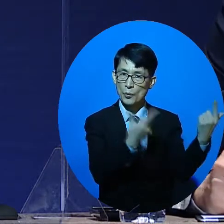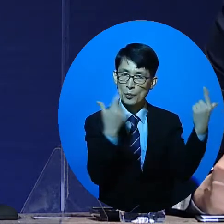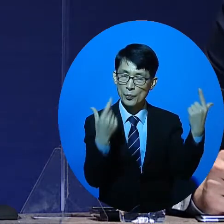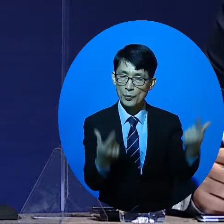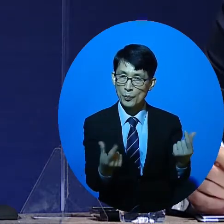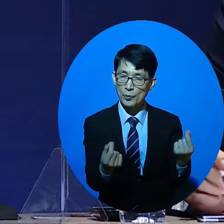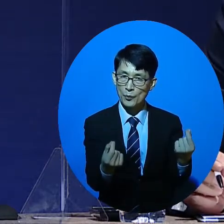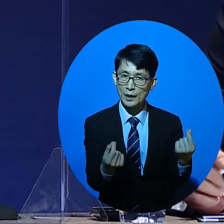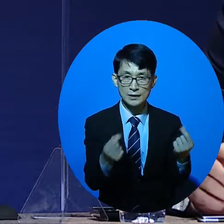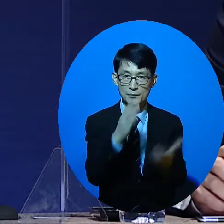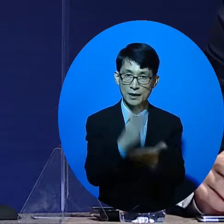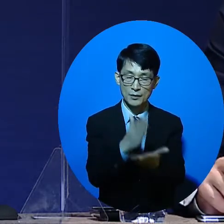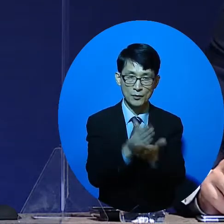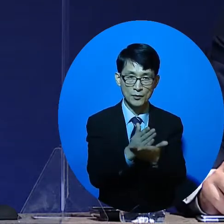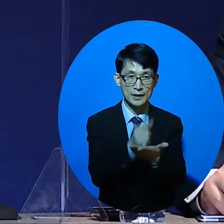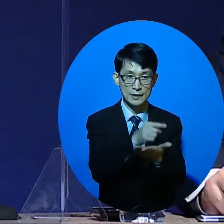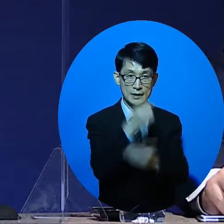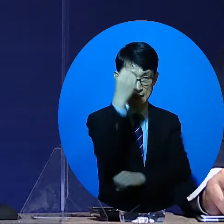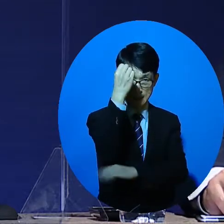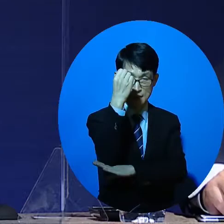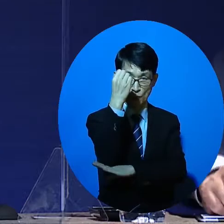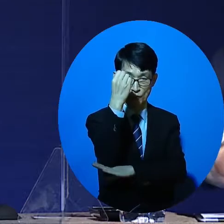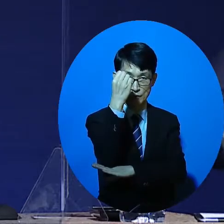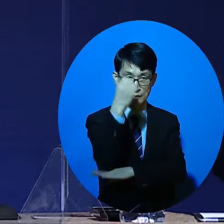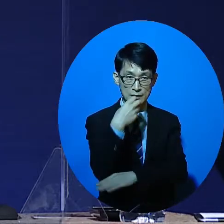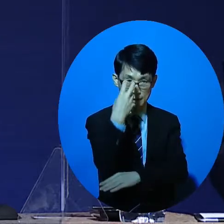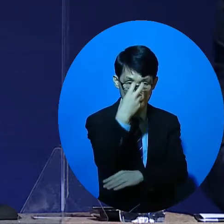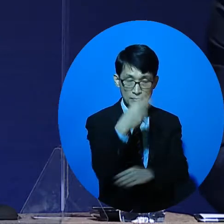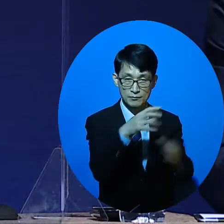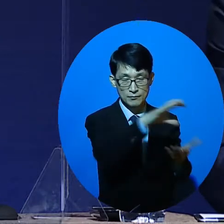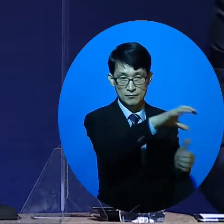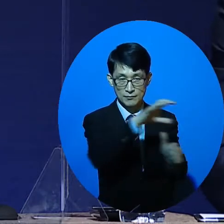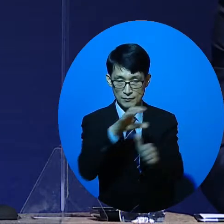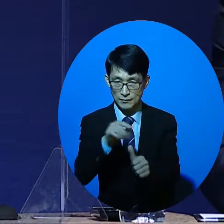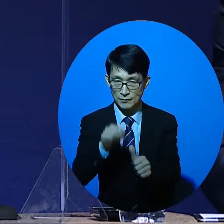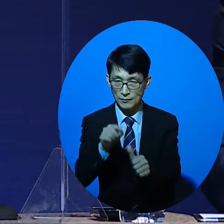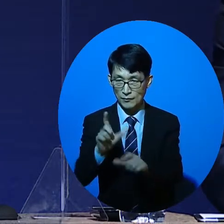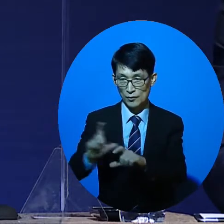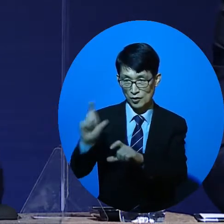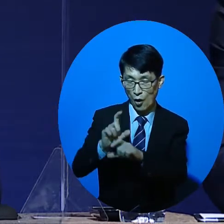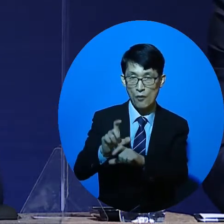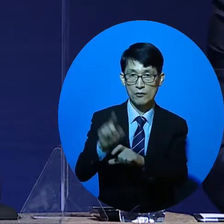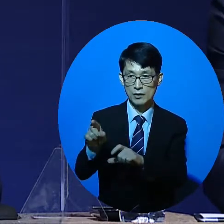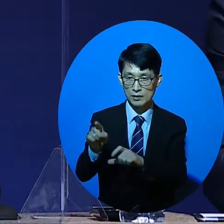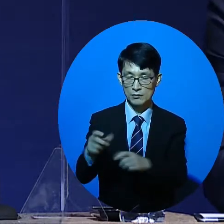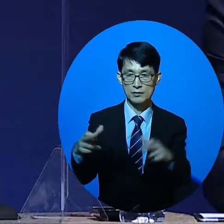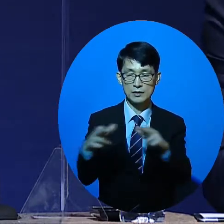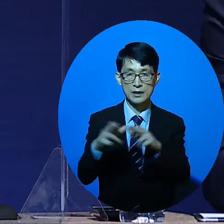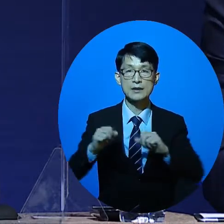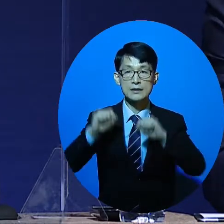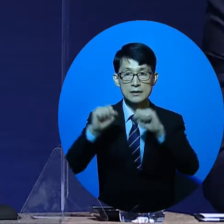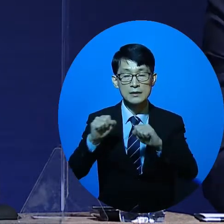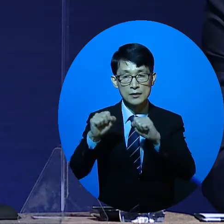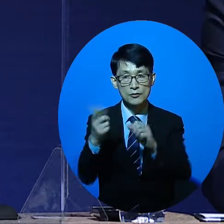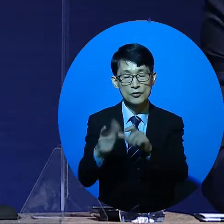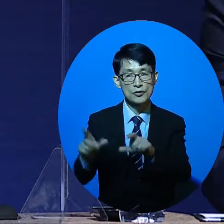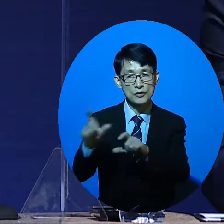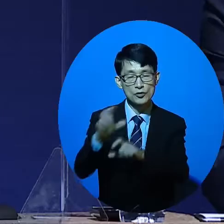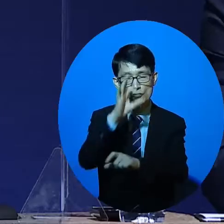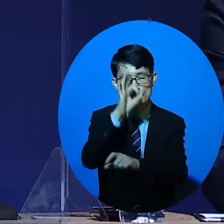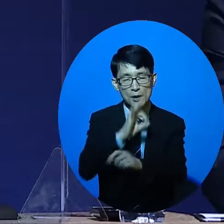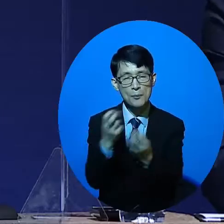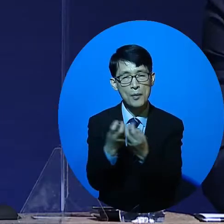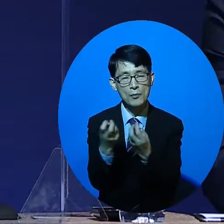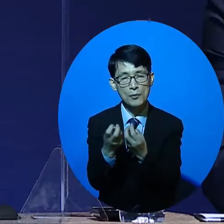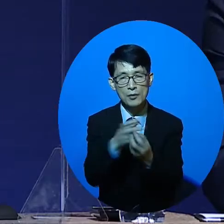기반으로 하되 새로운 강원도형 장애인 체육을 활성화할 수 있는 그런 정책을 전개할 필요가 있다. 결국은 아까